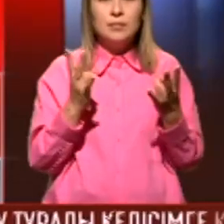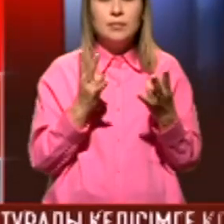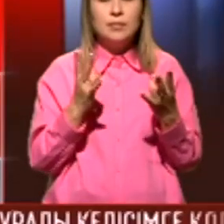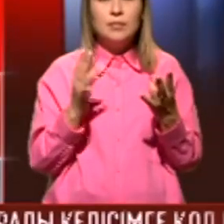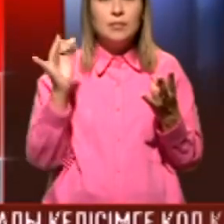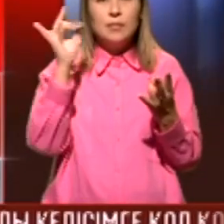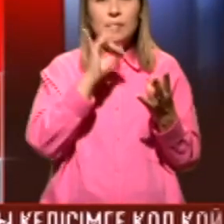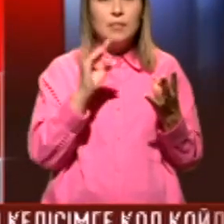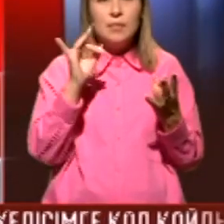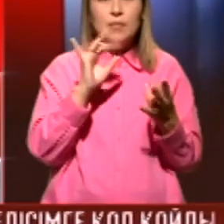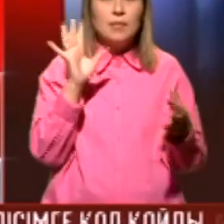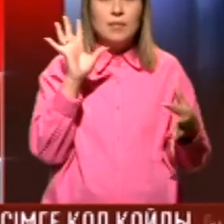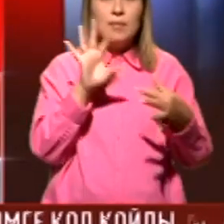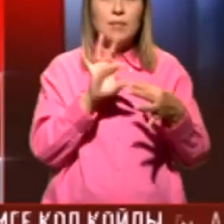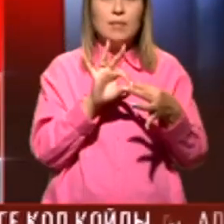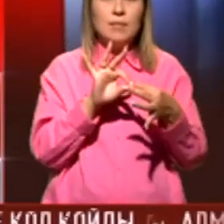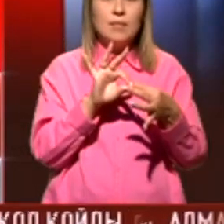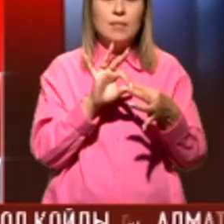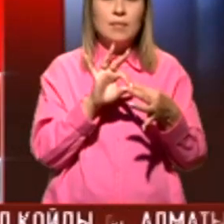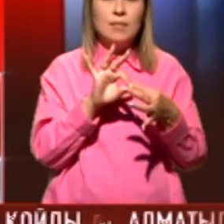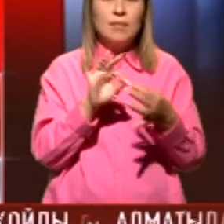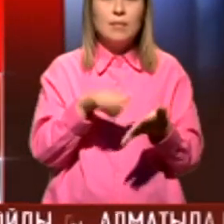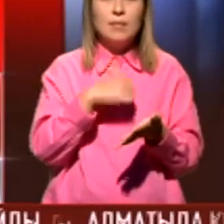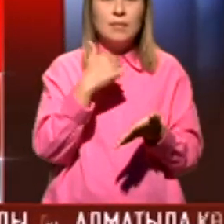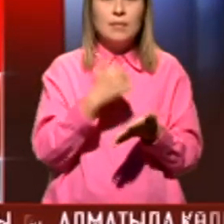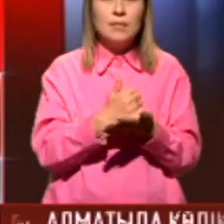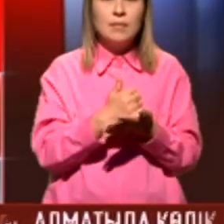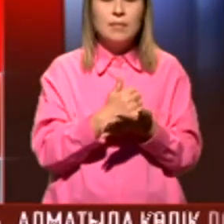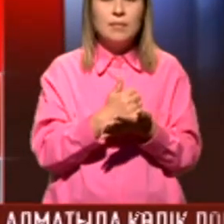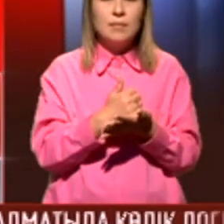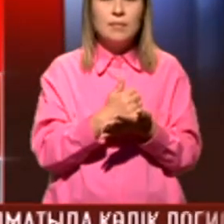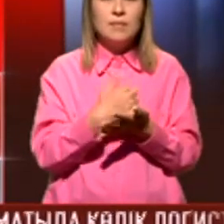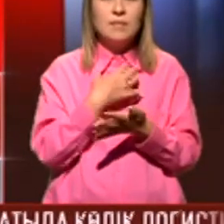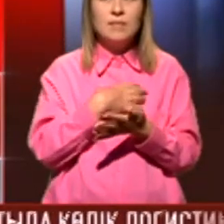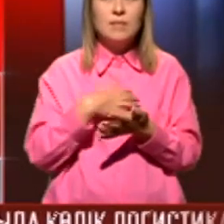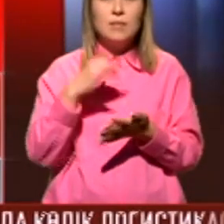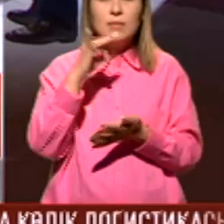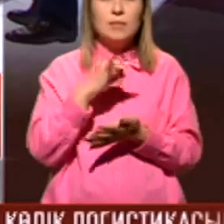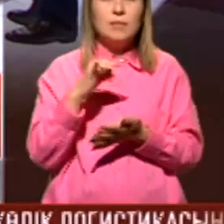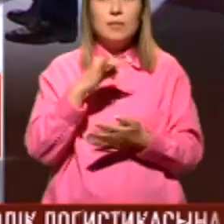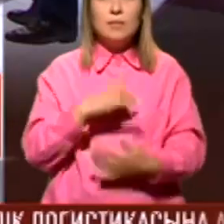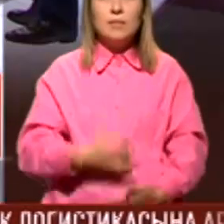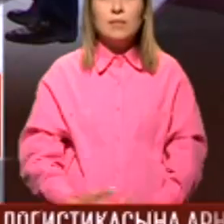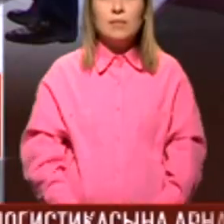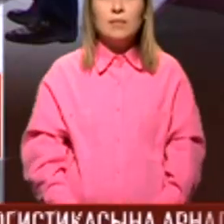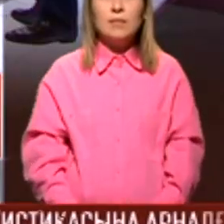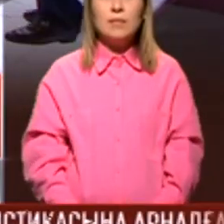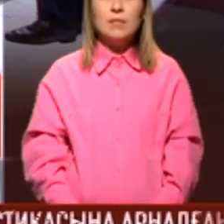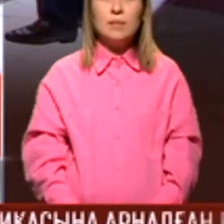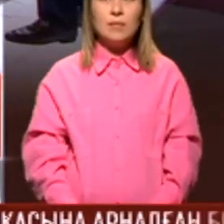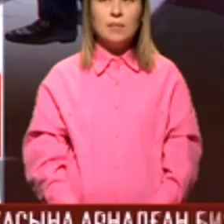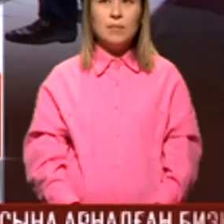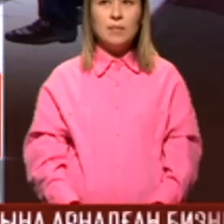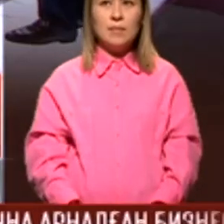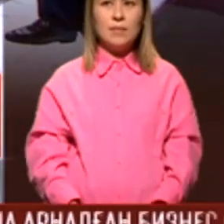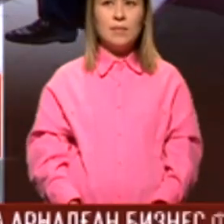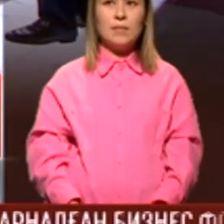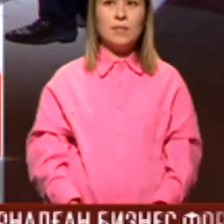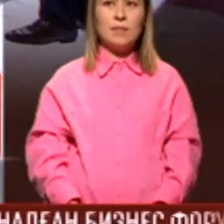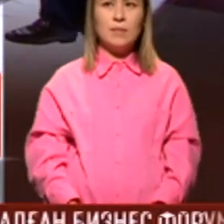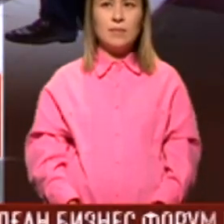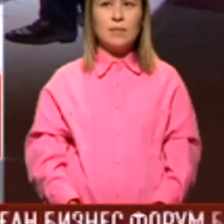тарихымен байланыстырып. Сол енді ең басты қағидат біреу ғой. Басты қағидат біреу. Тарихпен байланыстыратын,